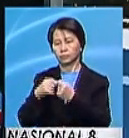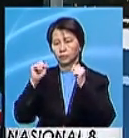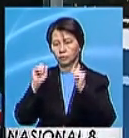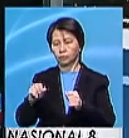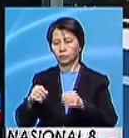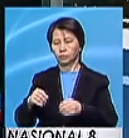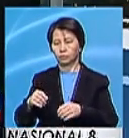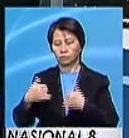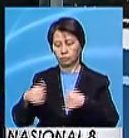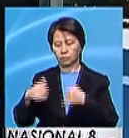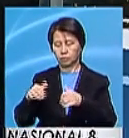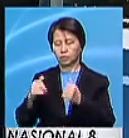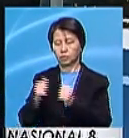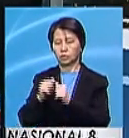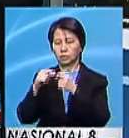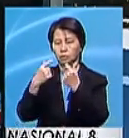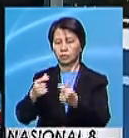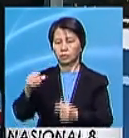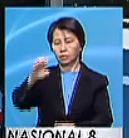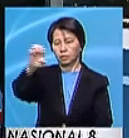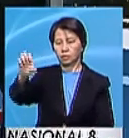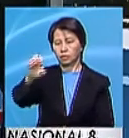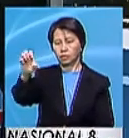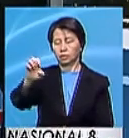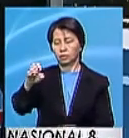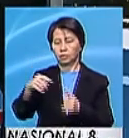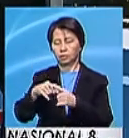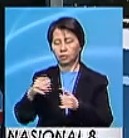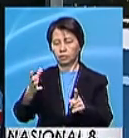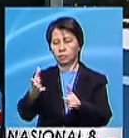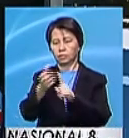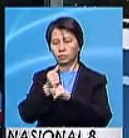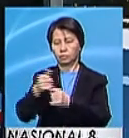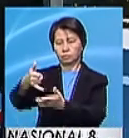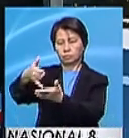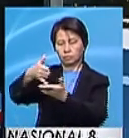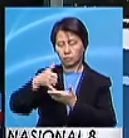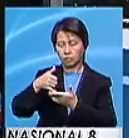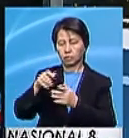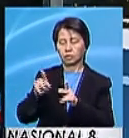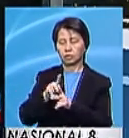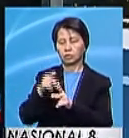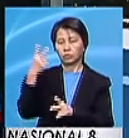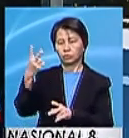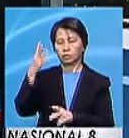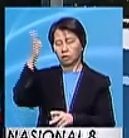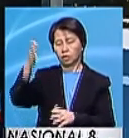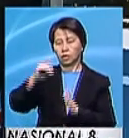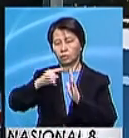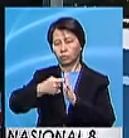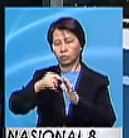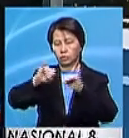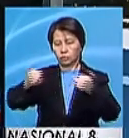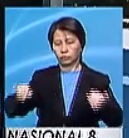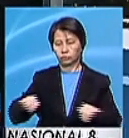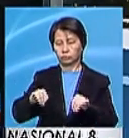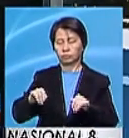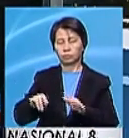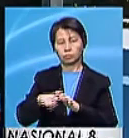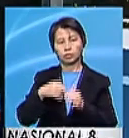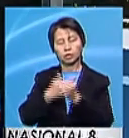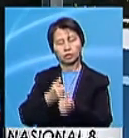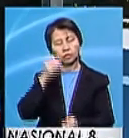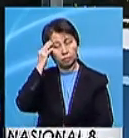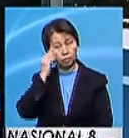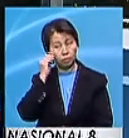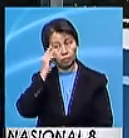memberi tentangan kepada pasukan Eropah dalam misi memburu trofi edisi kedua yang akan bermula Jumaat. Ia berdasarkan